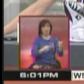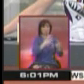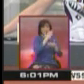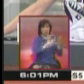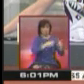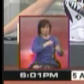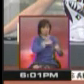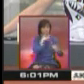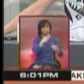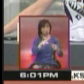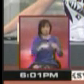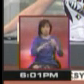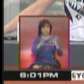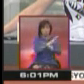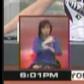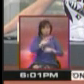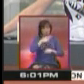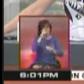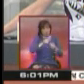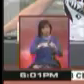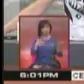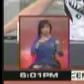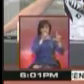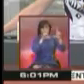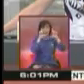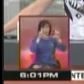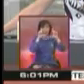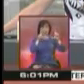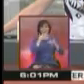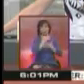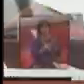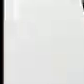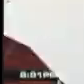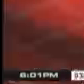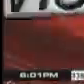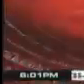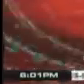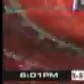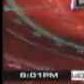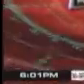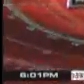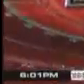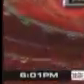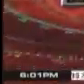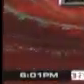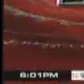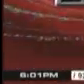na bumubwelta. Narito po ang eksklusibong report ni Raffy Tulfo.